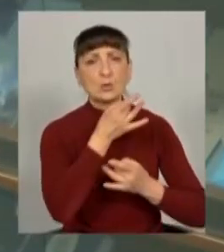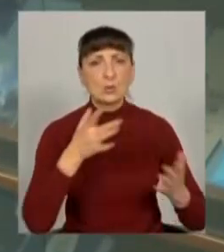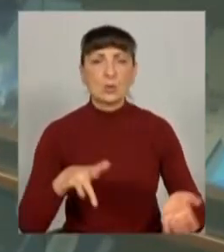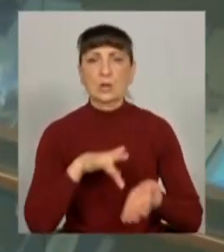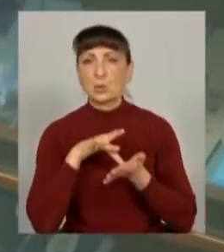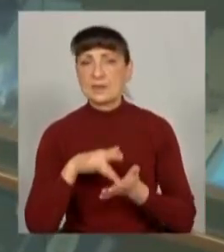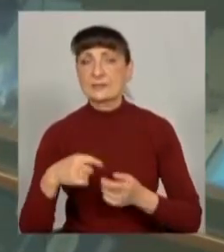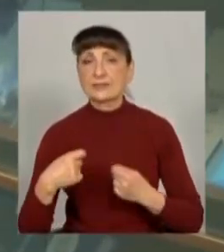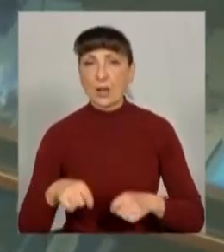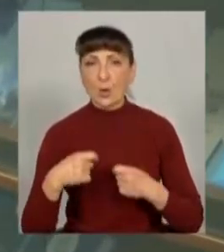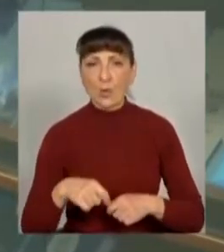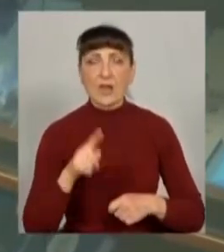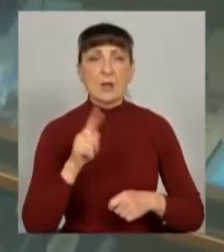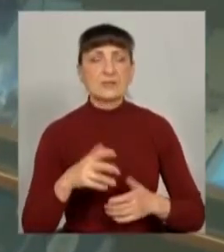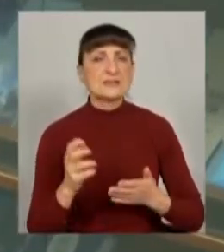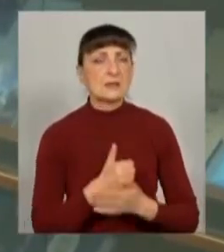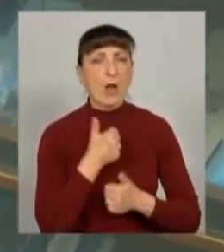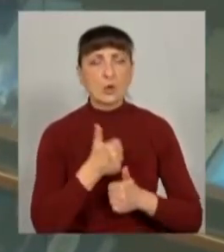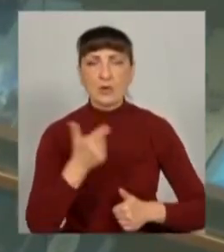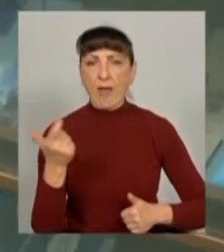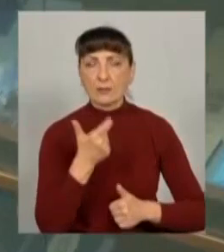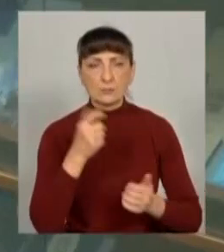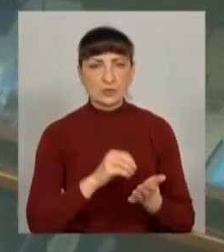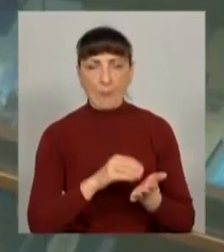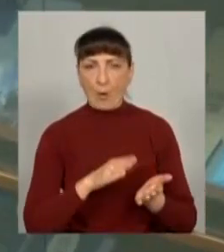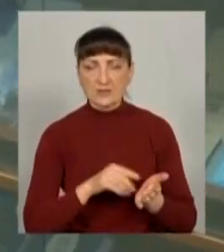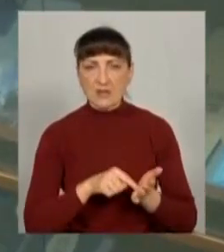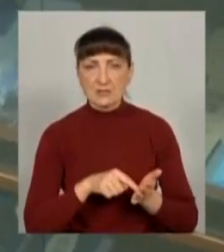туризм, торговля. Мы достигли хороших экономических